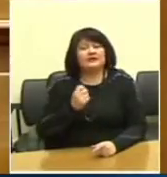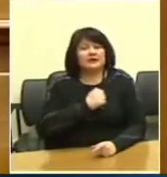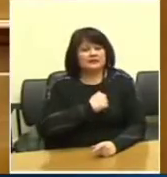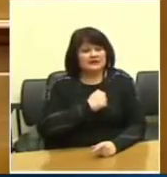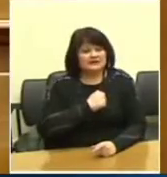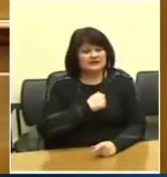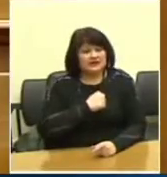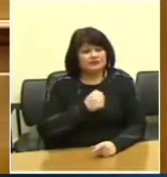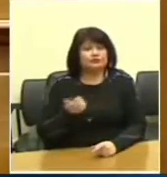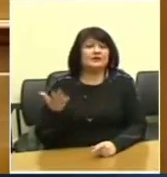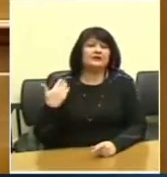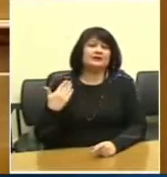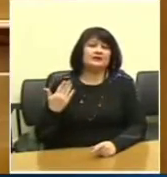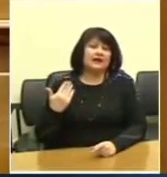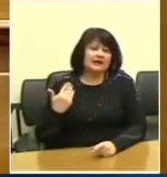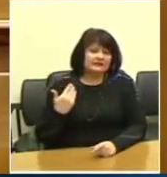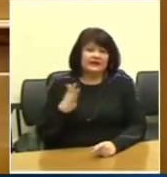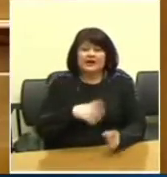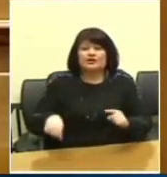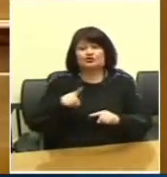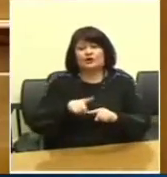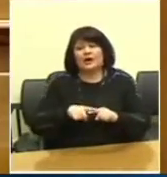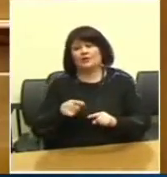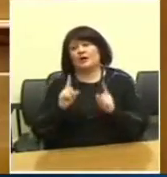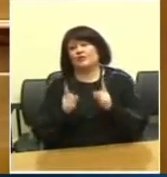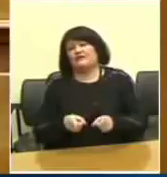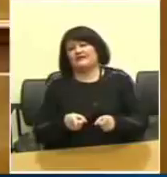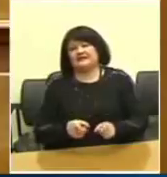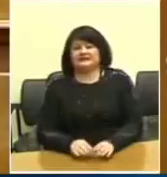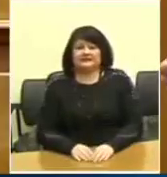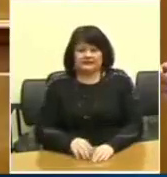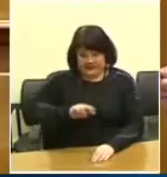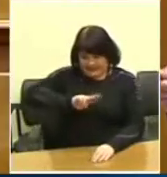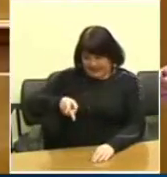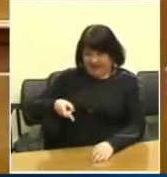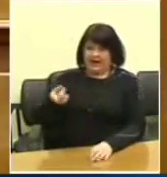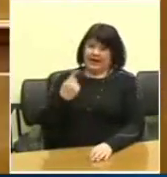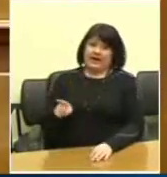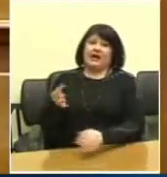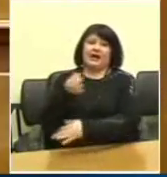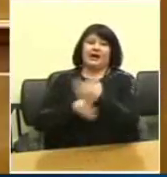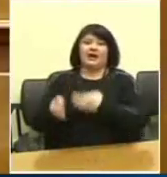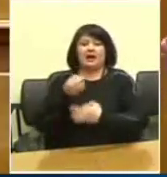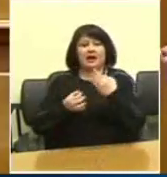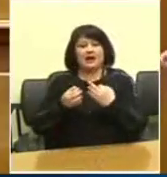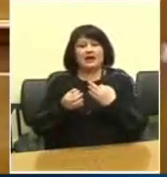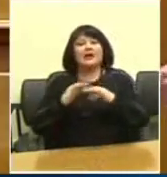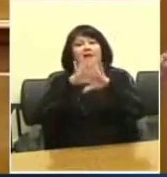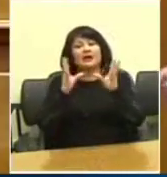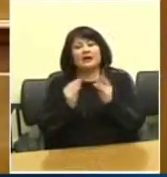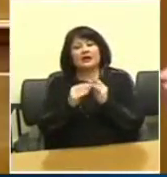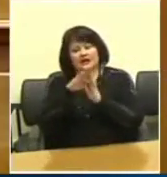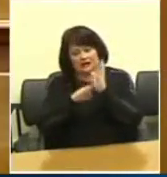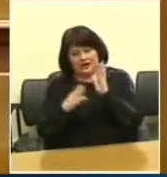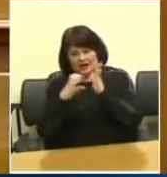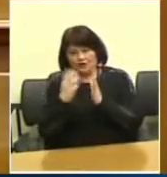τετελεσμένο ότι θα αποφεύγεται η προσφυγή στο λαό. Το αντεπιχείρημα εδώ είναι ότι ο γενικός κανόνας που θέτει το άρθρο 30